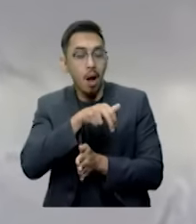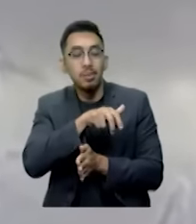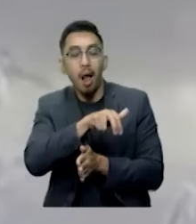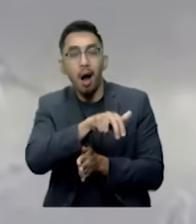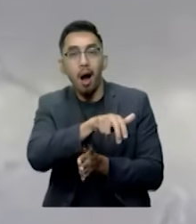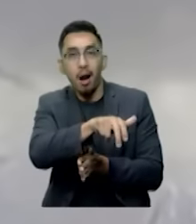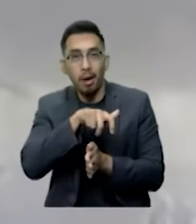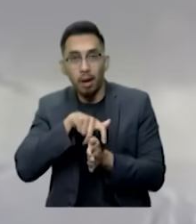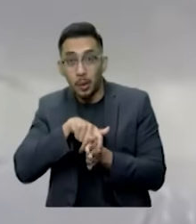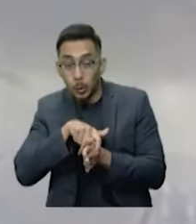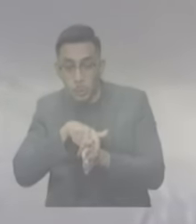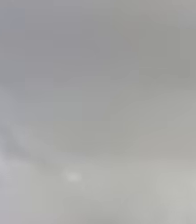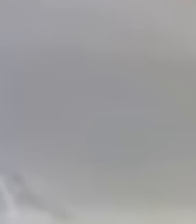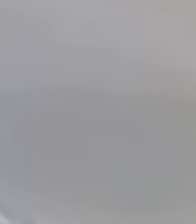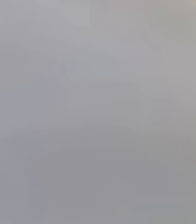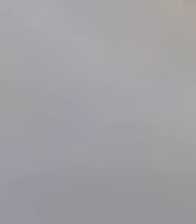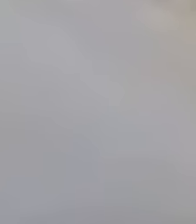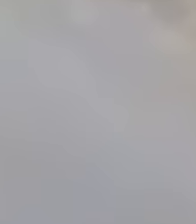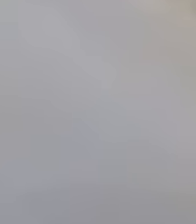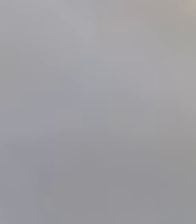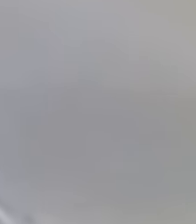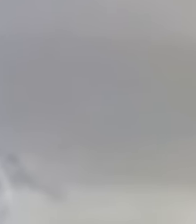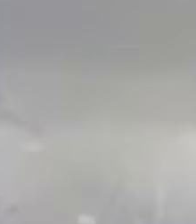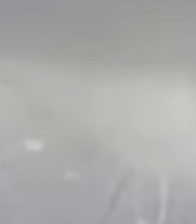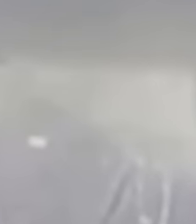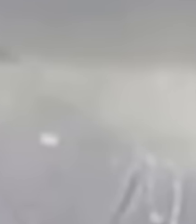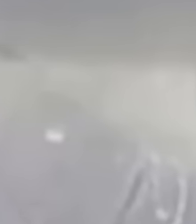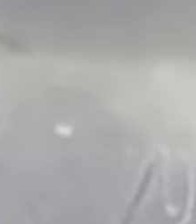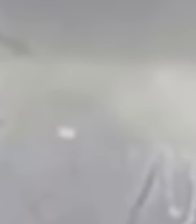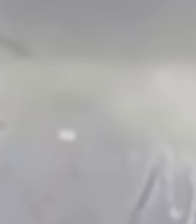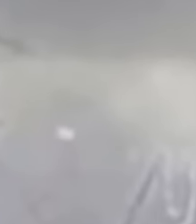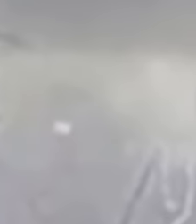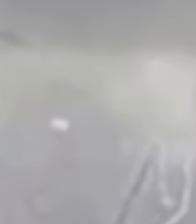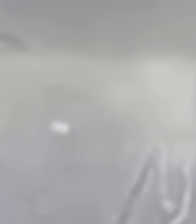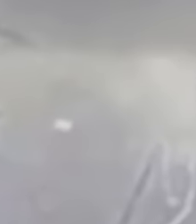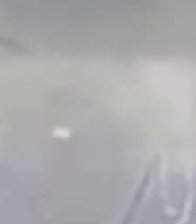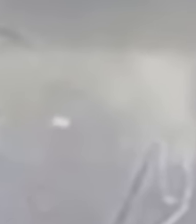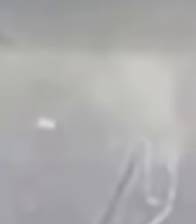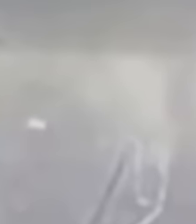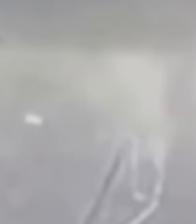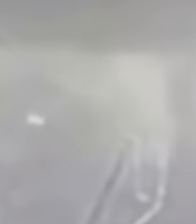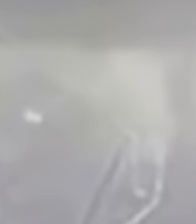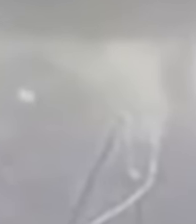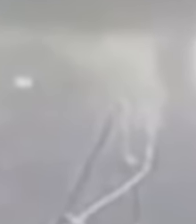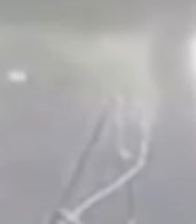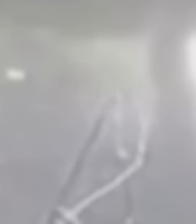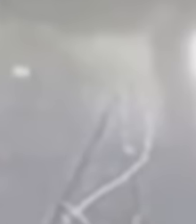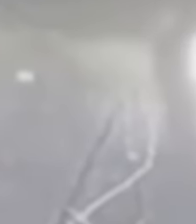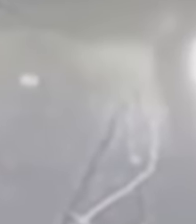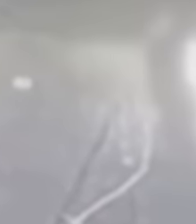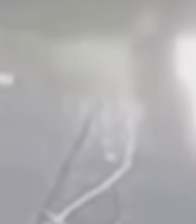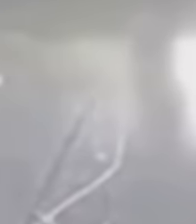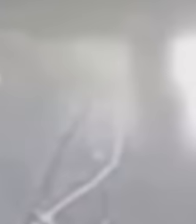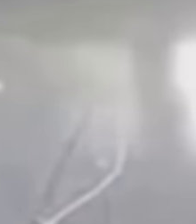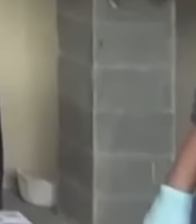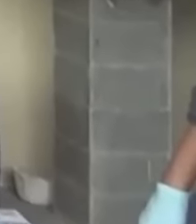Genuk, Ungaran Barat, Kabupaten Semarang. Pelaku membuntuti korban dari arah belakang langsung merampas tas milik korban hingga membuat korban